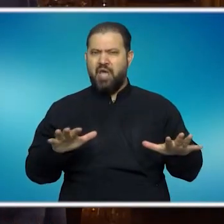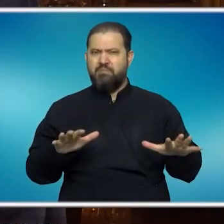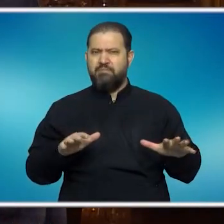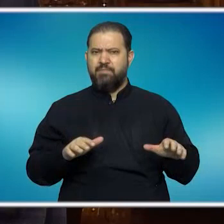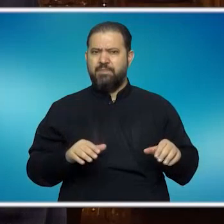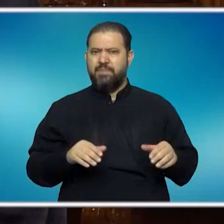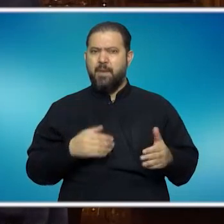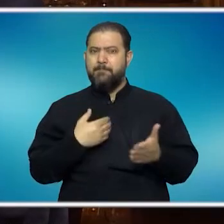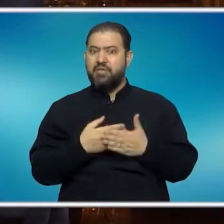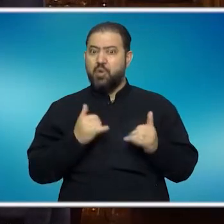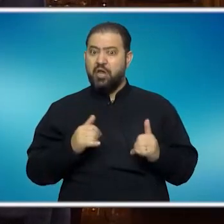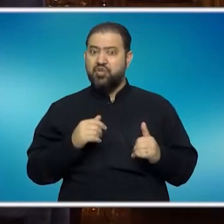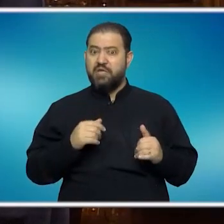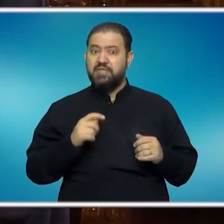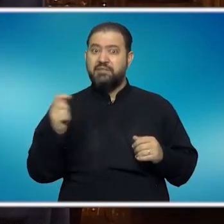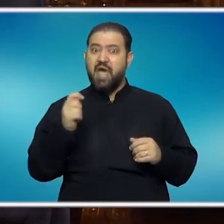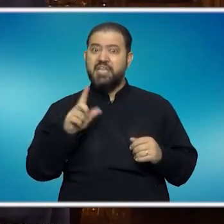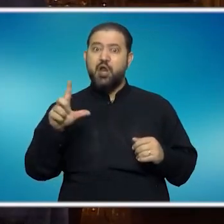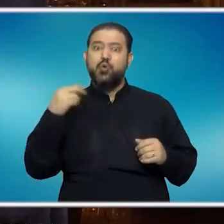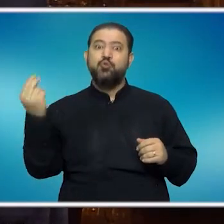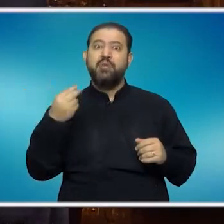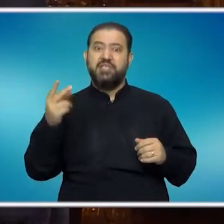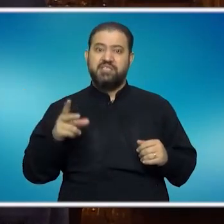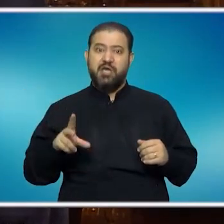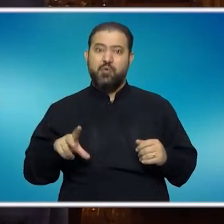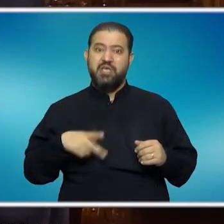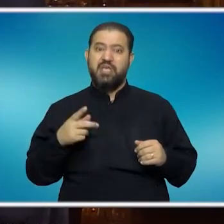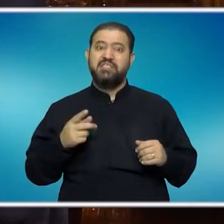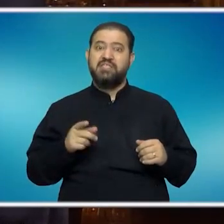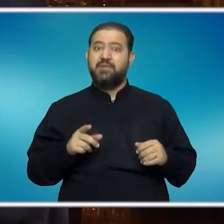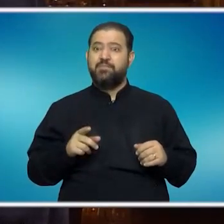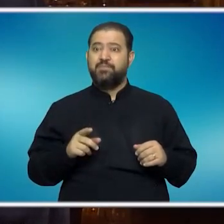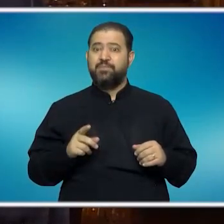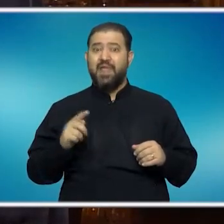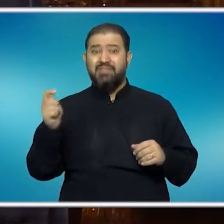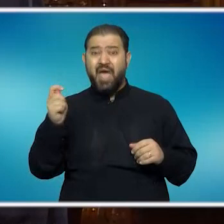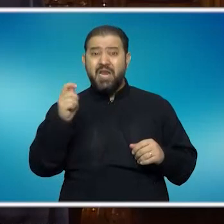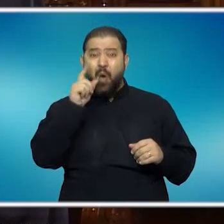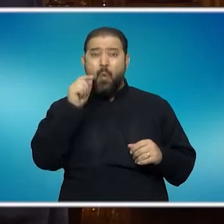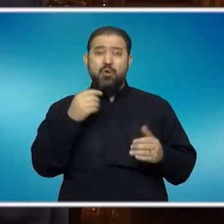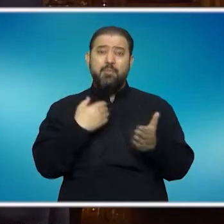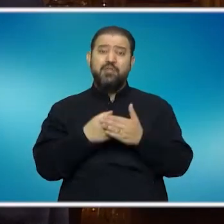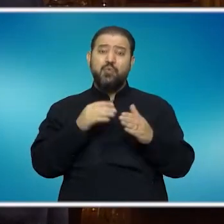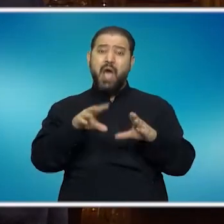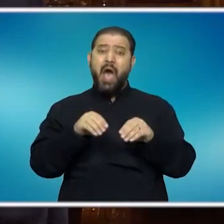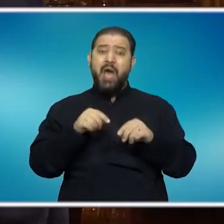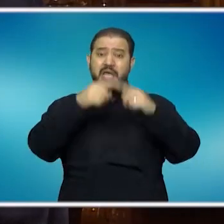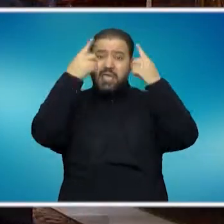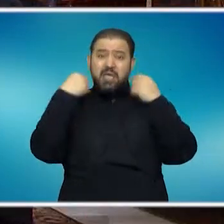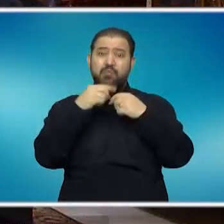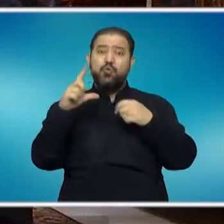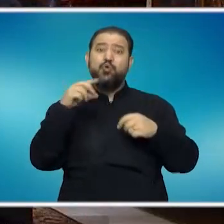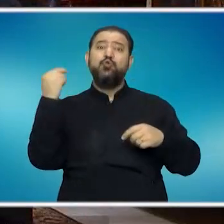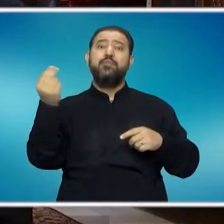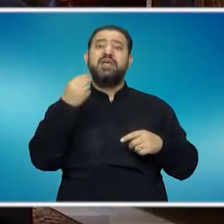relevă, atenție, și taina omului. Și omul are o taina lui profundă, pentru că are chipul lui Dumnezeu în el. Acel chip